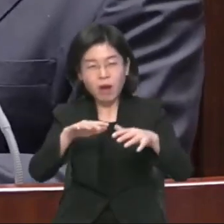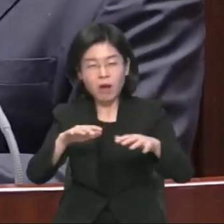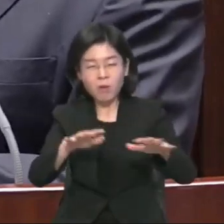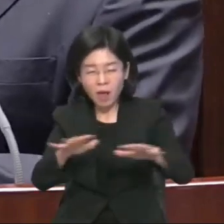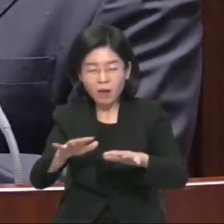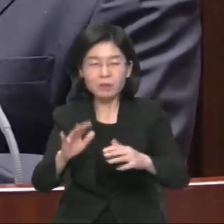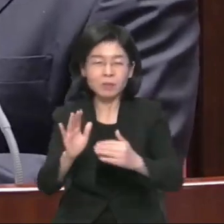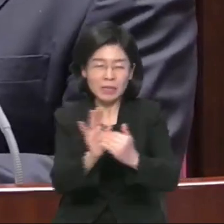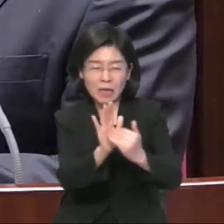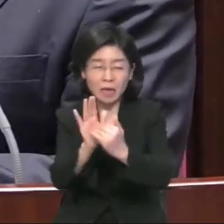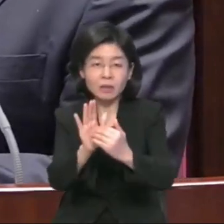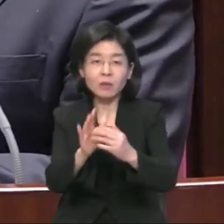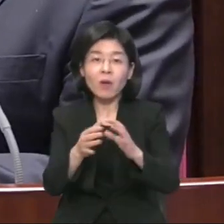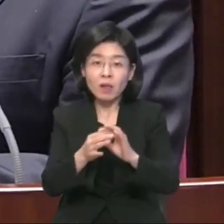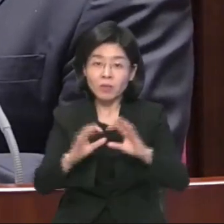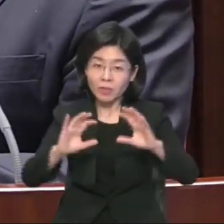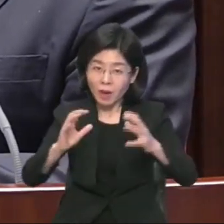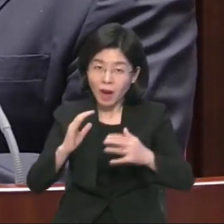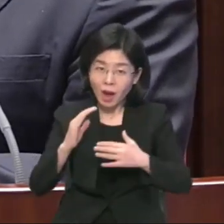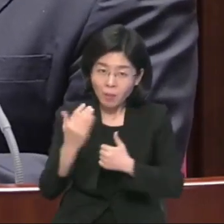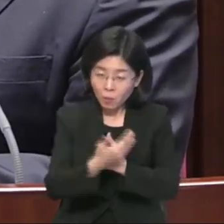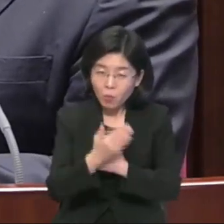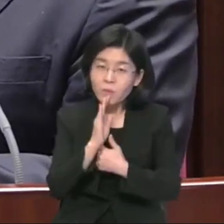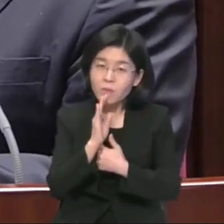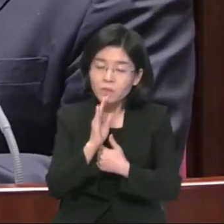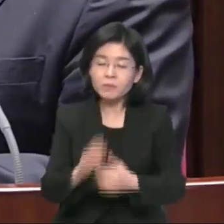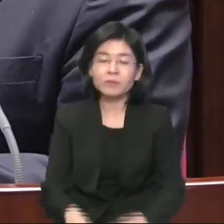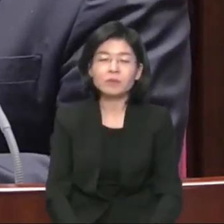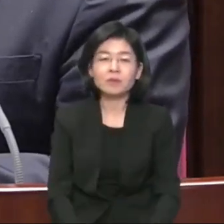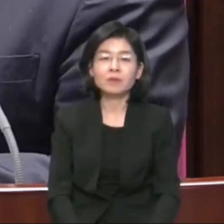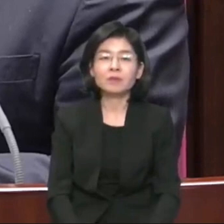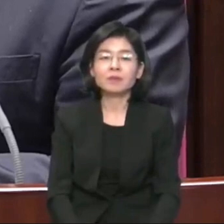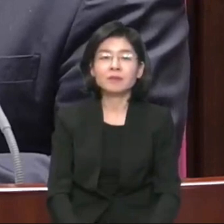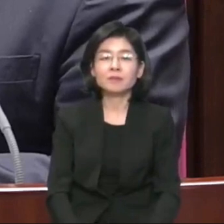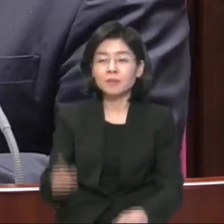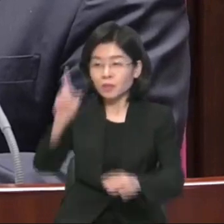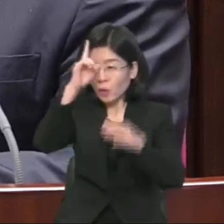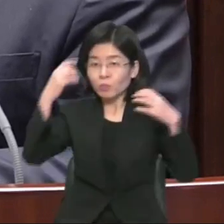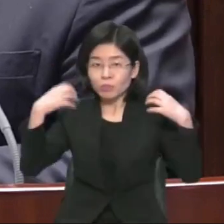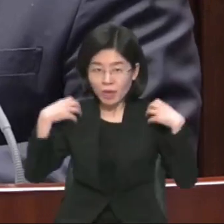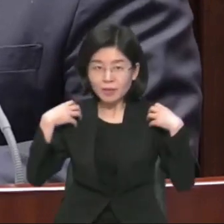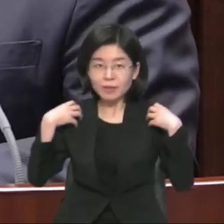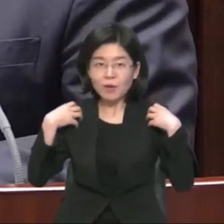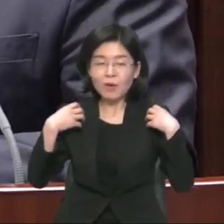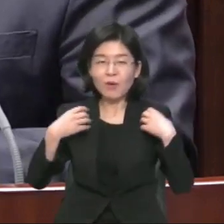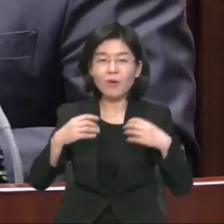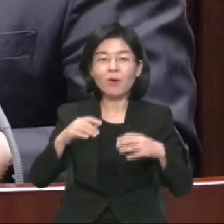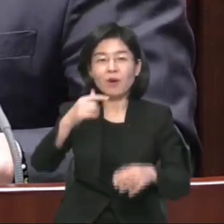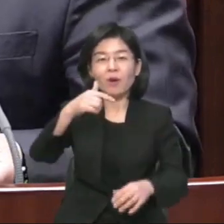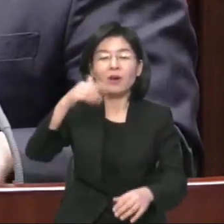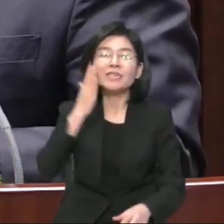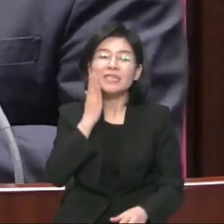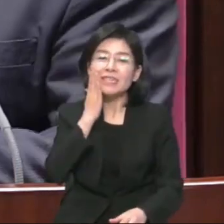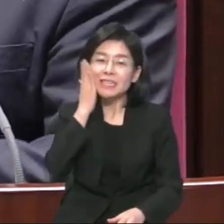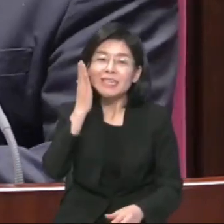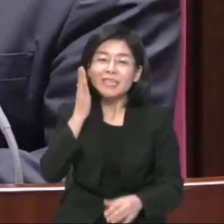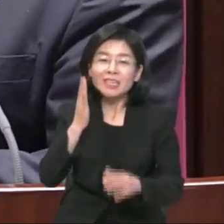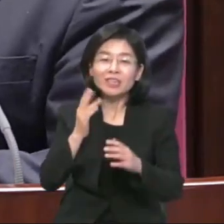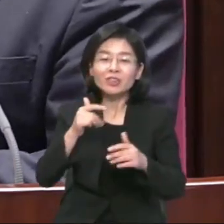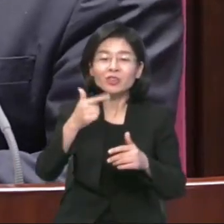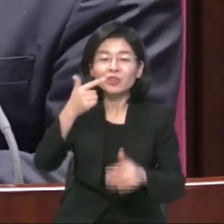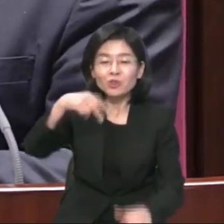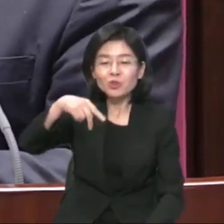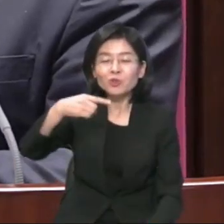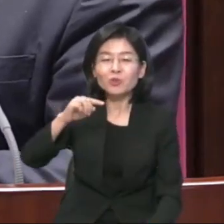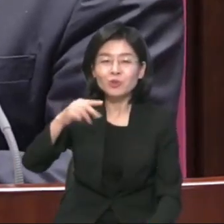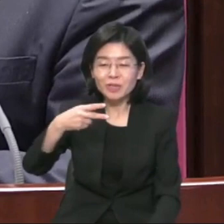정부에서도 그린 뉴딜과 디지털 뉴딜 그러면서 또 한 축으로 인간 안보를 강조하고 있습니다. 예. 지금 문재인 정부에서는